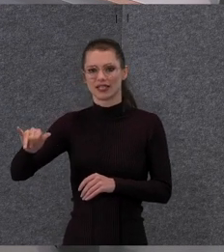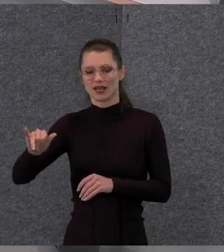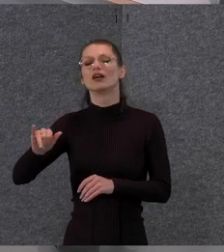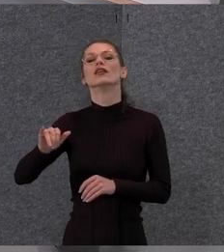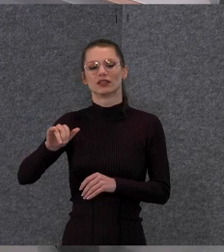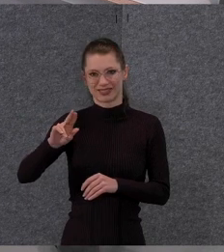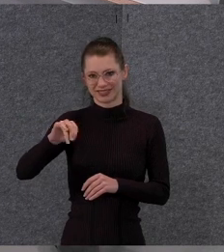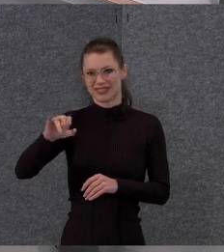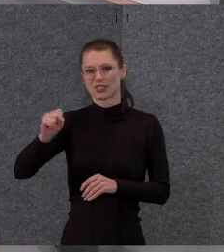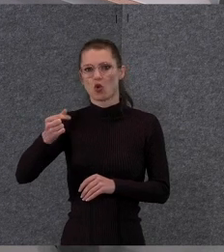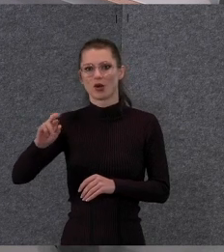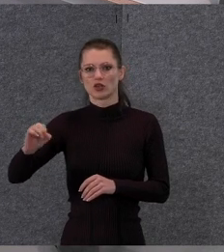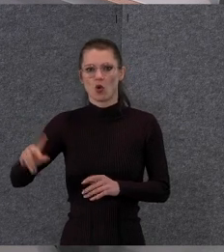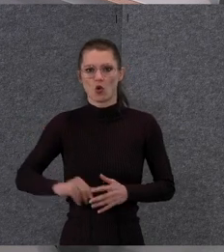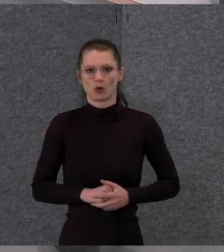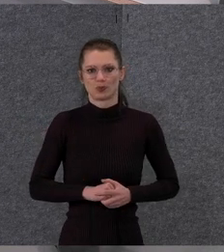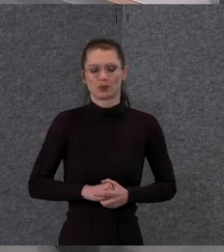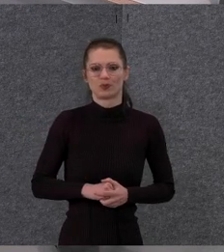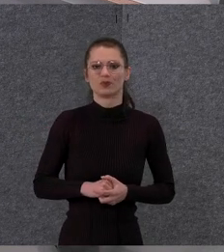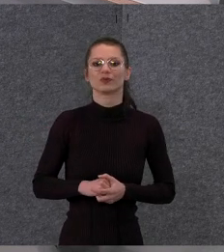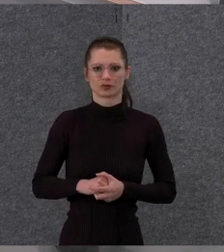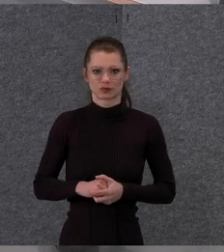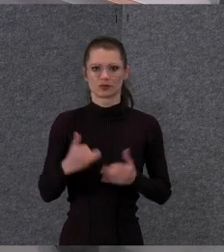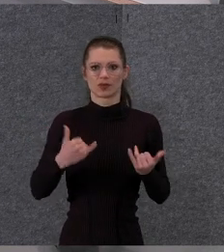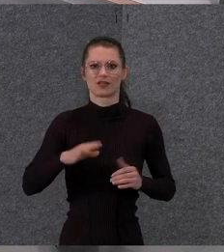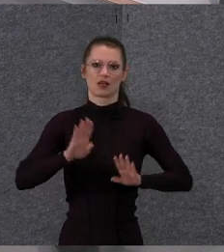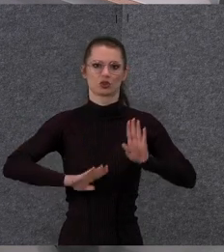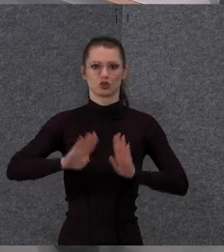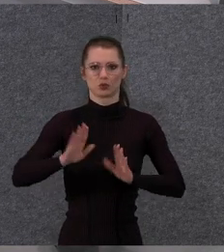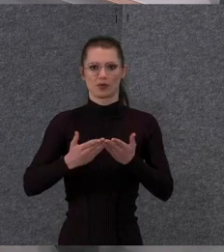Nistoriou. Und ich eröffne hiermit die Abstimmung.